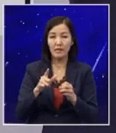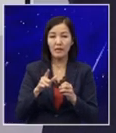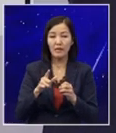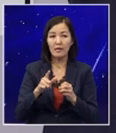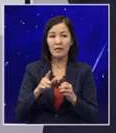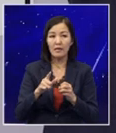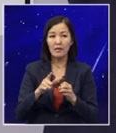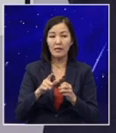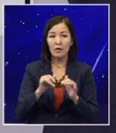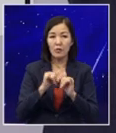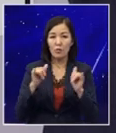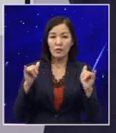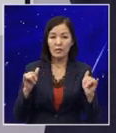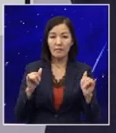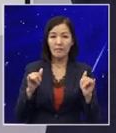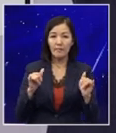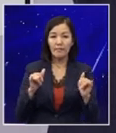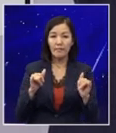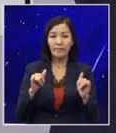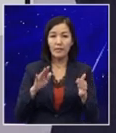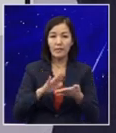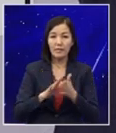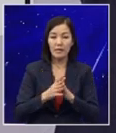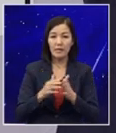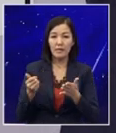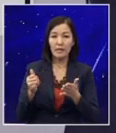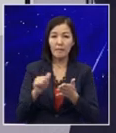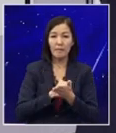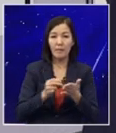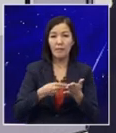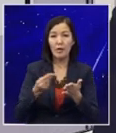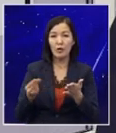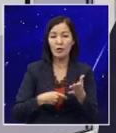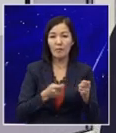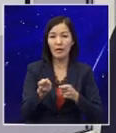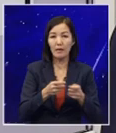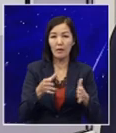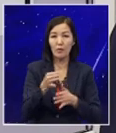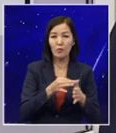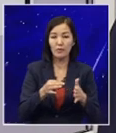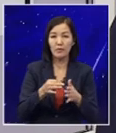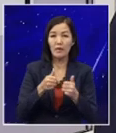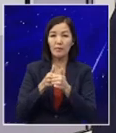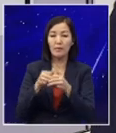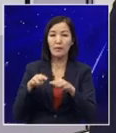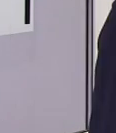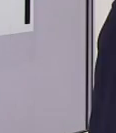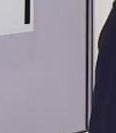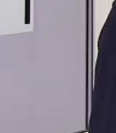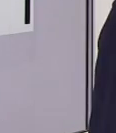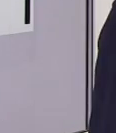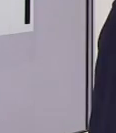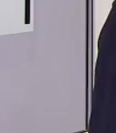с значительным ростом. Мы работаем согласно меморандуму между акиматом области и премьер-министром.